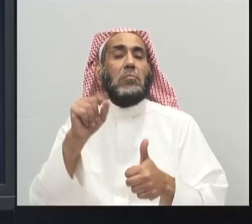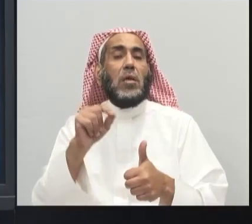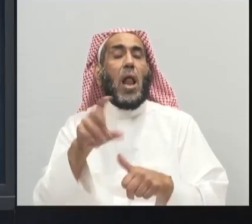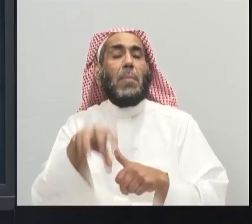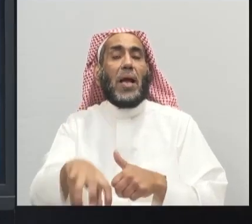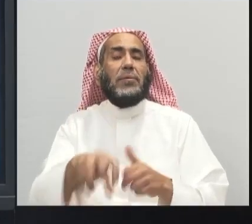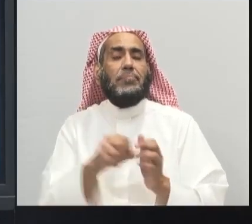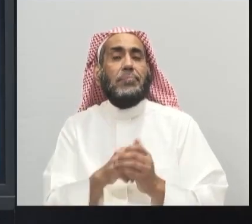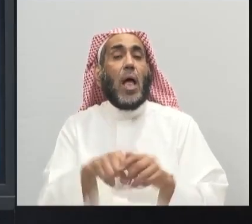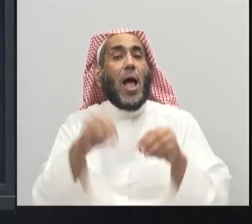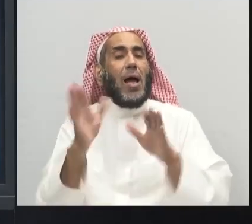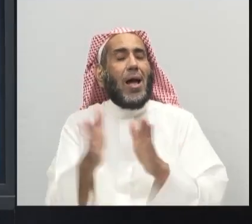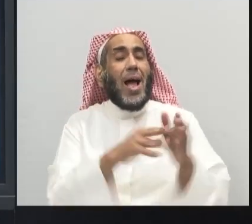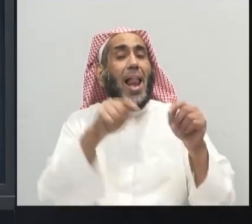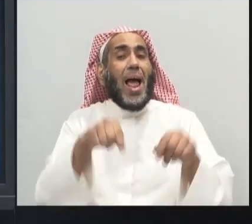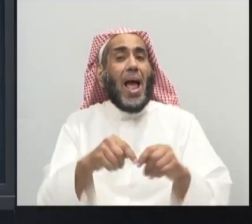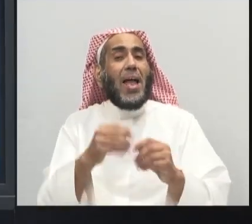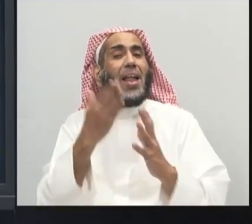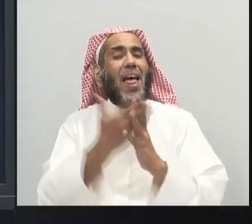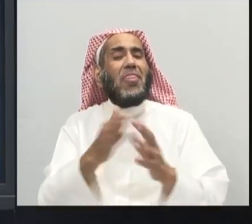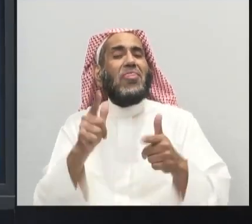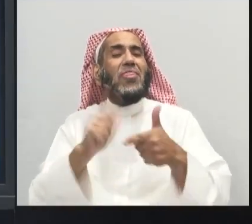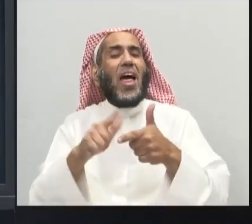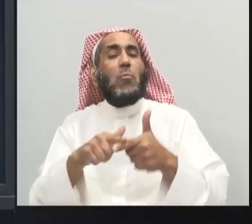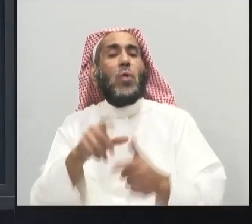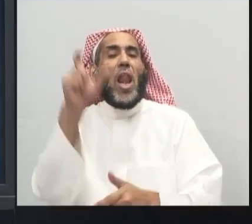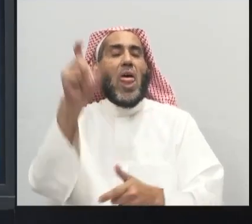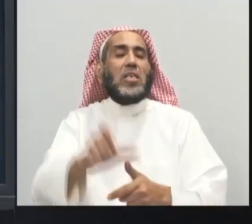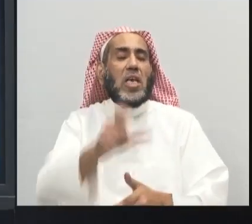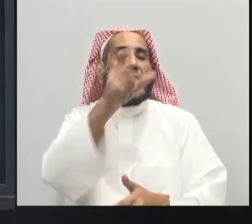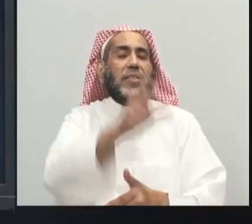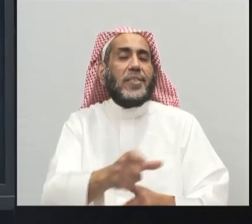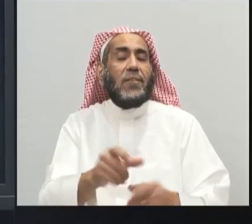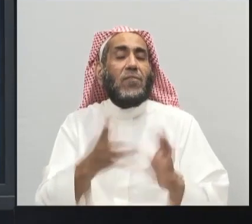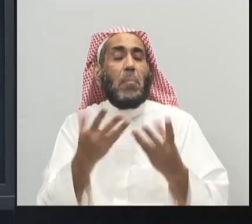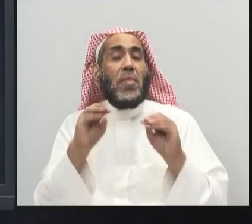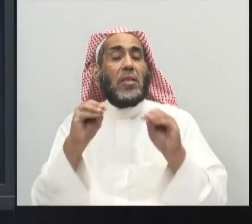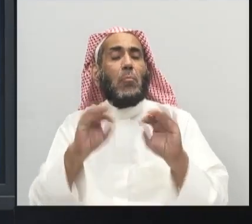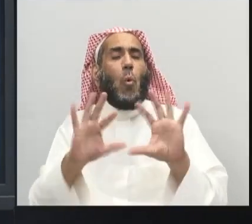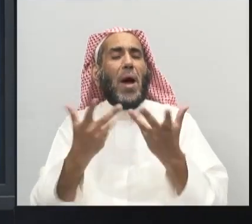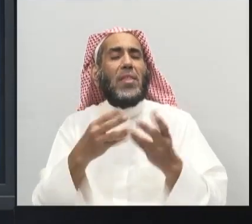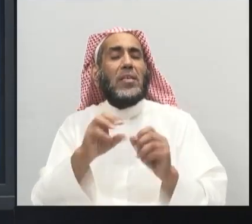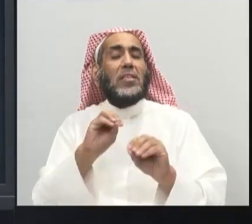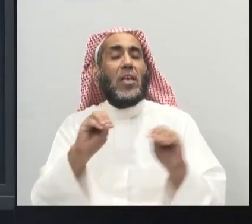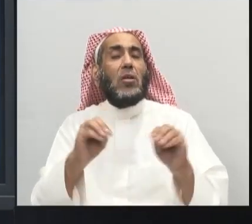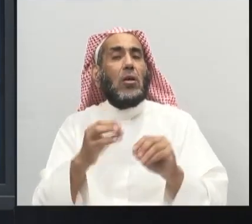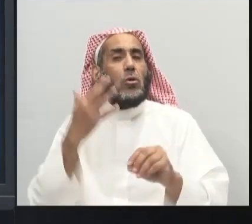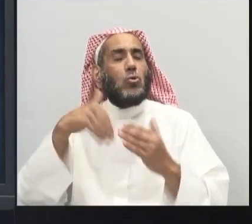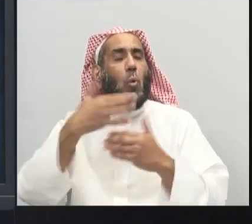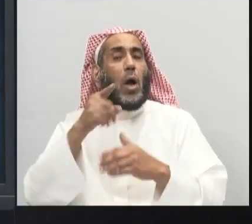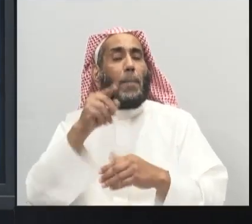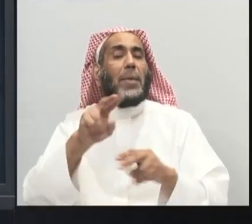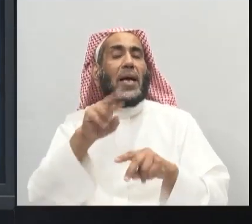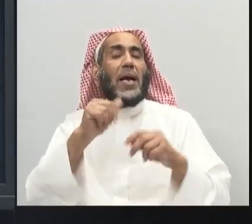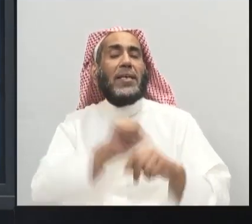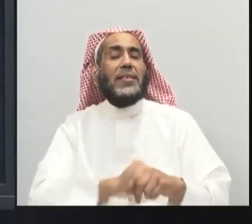حيث المكان الان سناخذ الشق الاخر وهو من حيث الاشخاص فماذا سنتعلم وماذا سناخذ يتوقع منك اخي الطالب